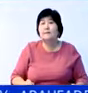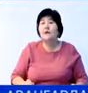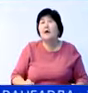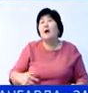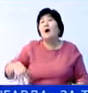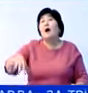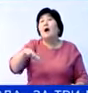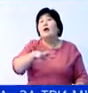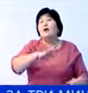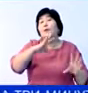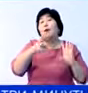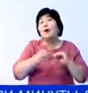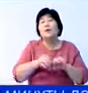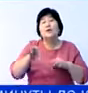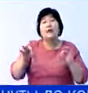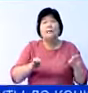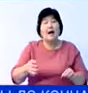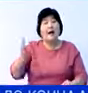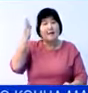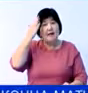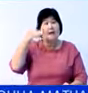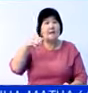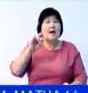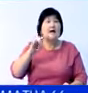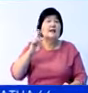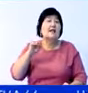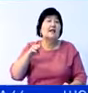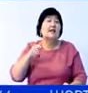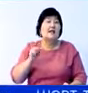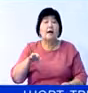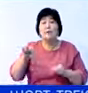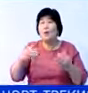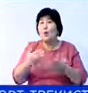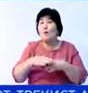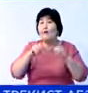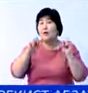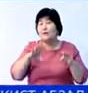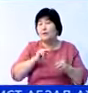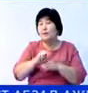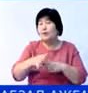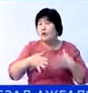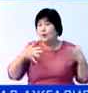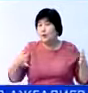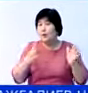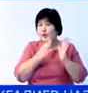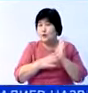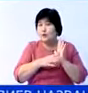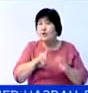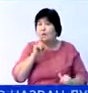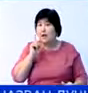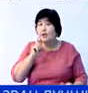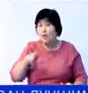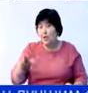В регионе подвел итоги проект «Таланты маркетинга». В рамках проекта новой профессии было обучено свыше 90 молодых